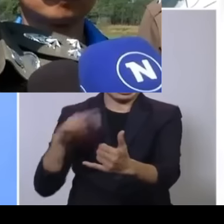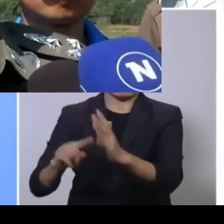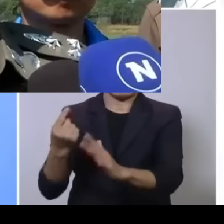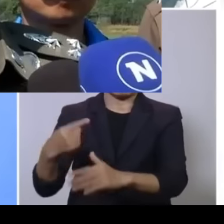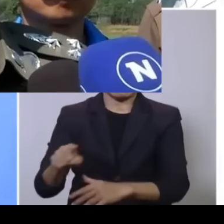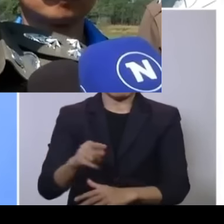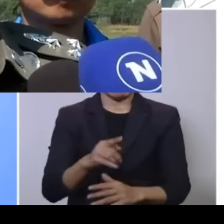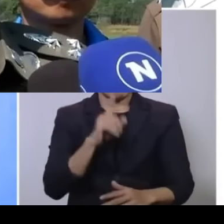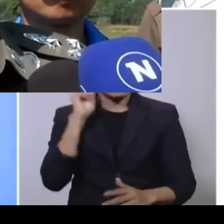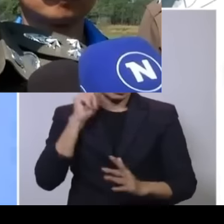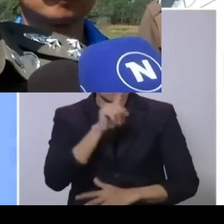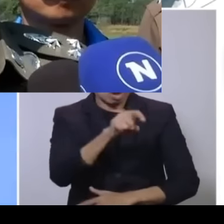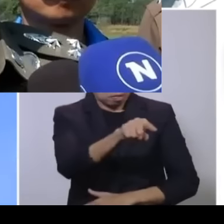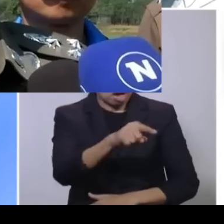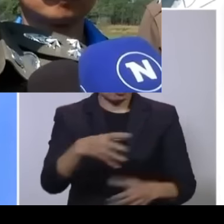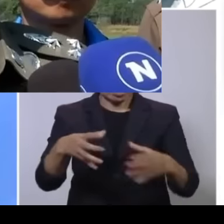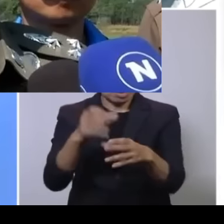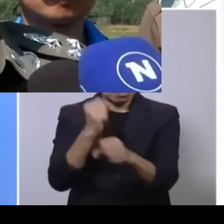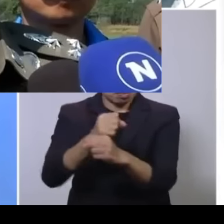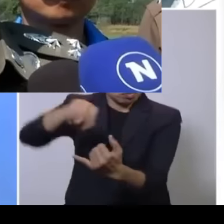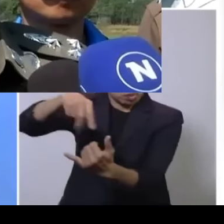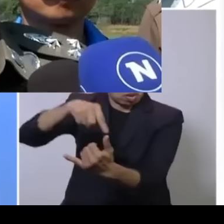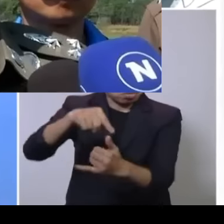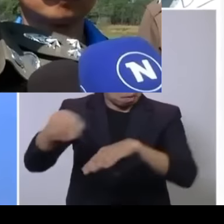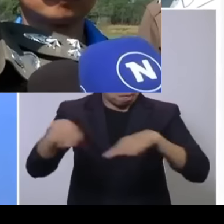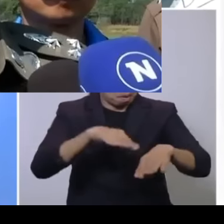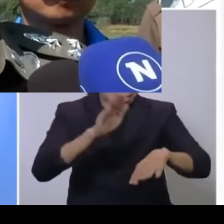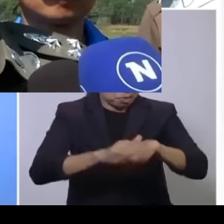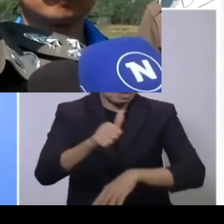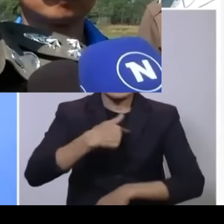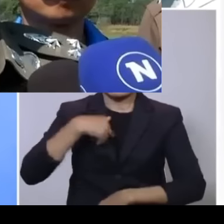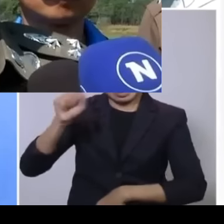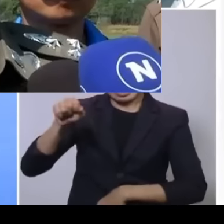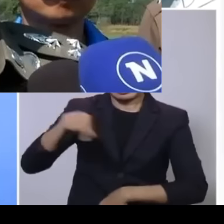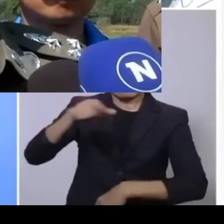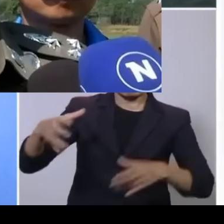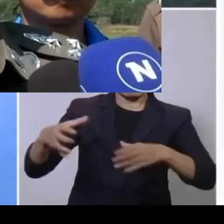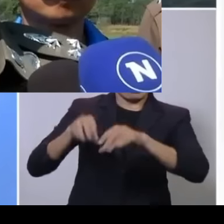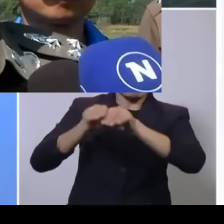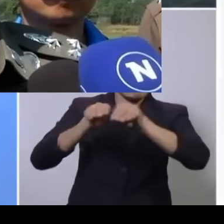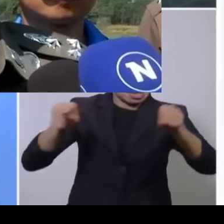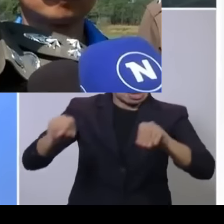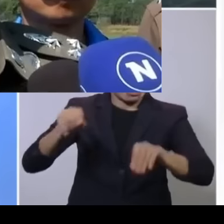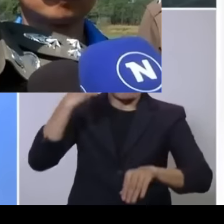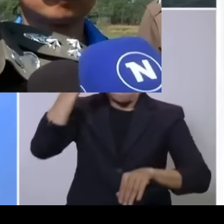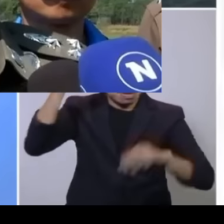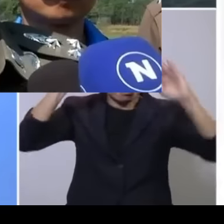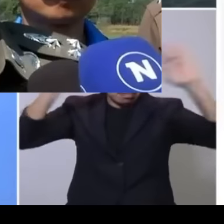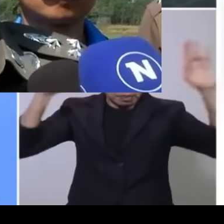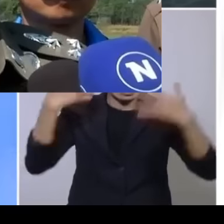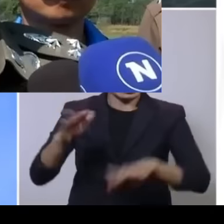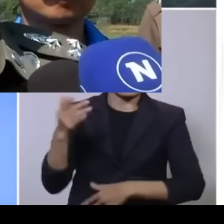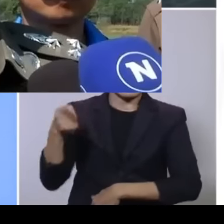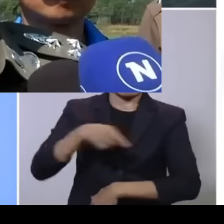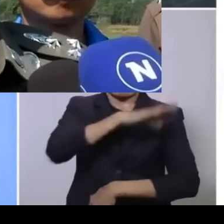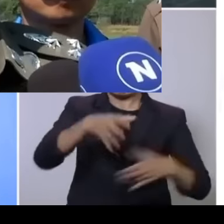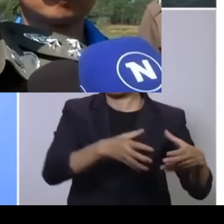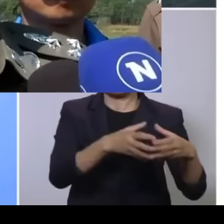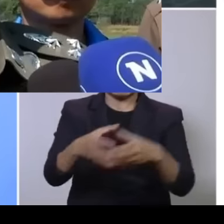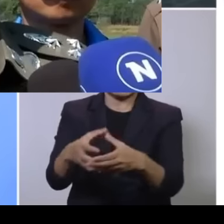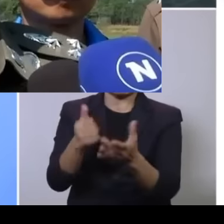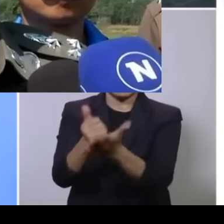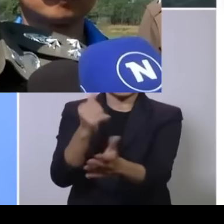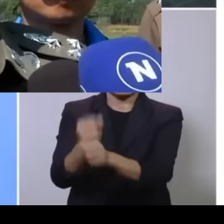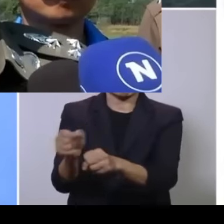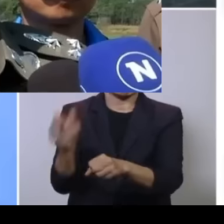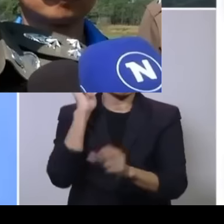ที่เรา พร้อมหมดครับเพราะทีมนี้ทีมตั้งแต่สึนามิแล้วเห็นไหมเป็นทีมมาตรฐานเลยของเราทีมมาตรฐานยกทีมมาที่นี่หมด